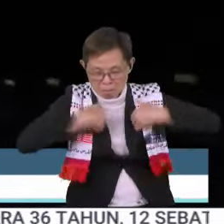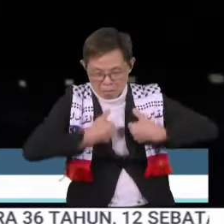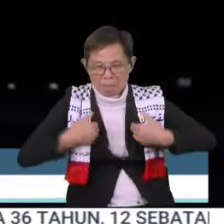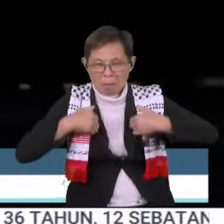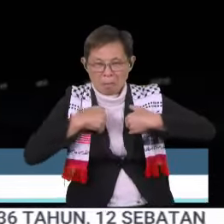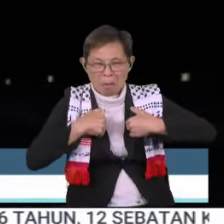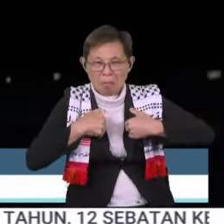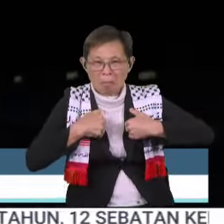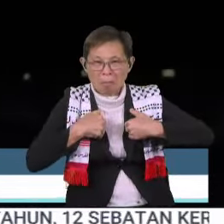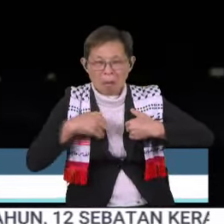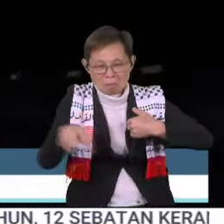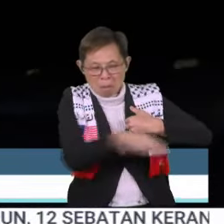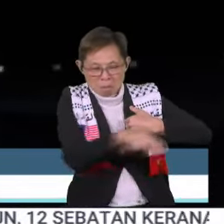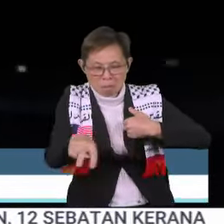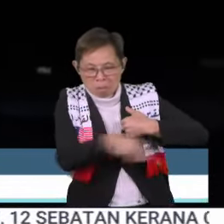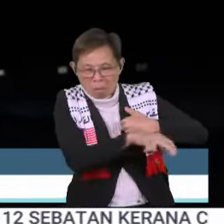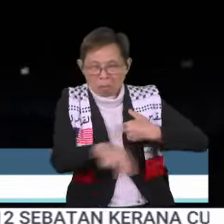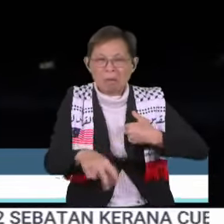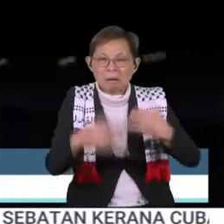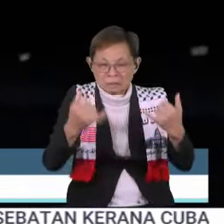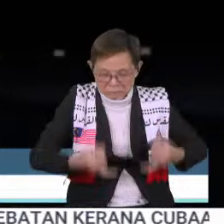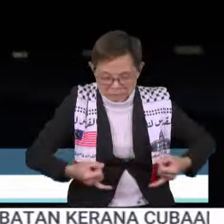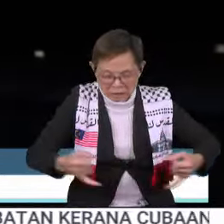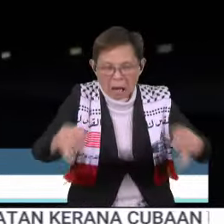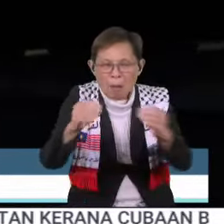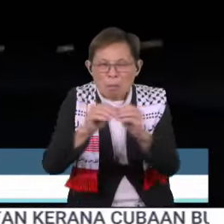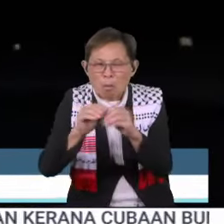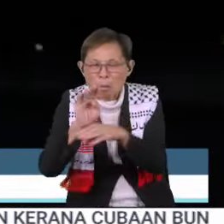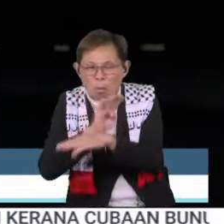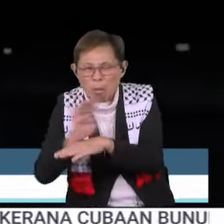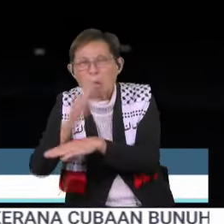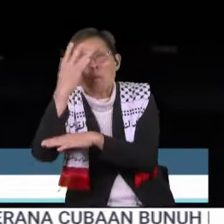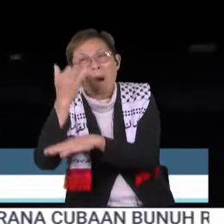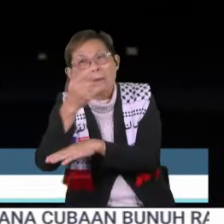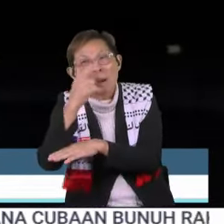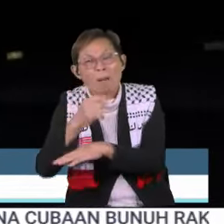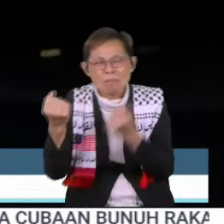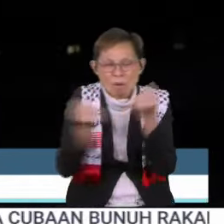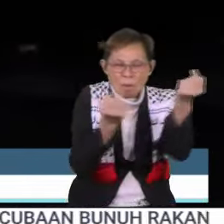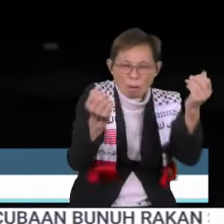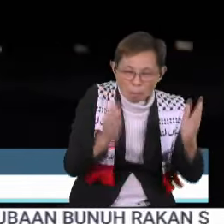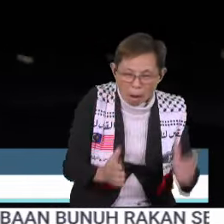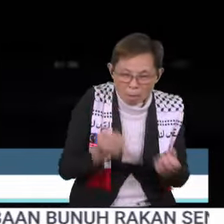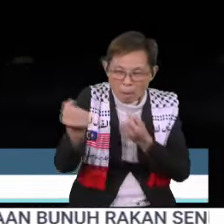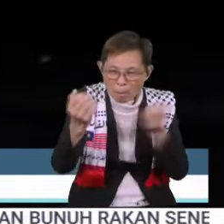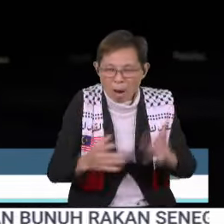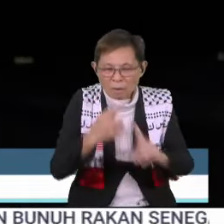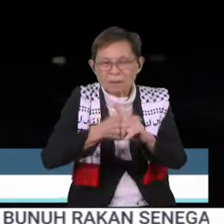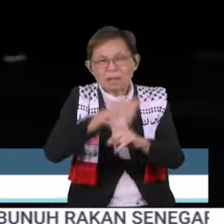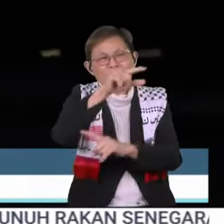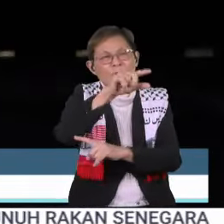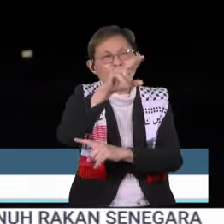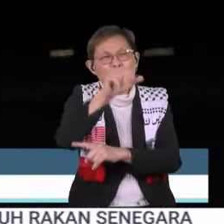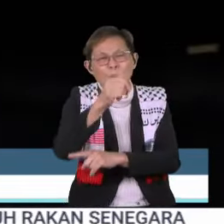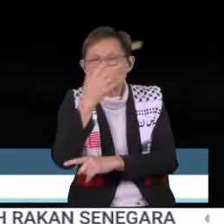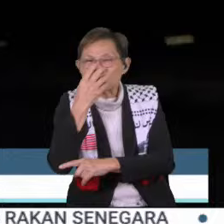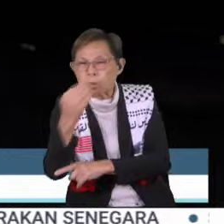liar. Jalan ini nampaknya dah semakin sibuk kerana digunakan oleh pengguna-pengguna jalan raya dari Gua Musang